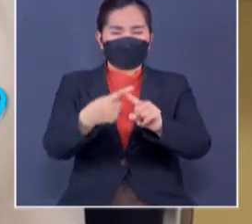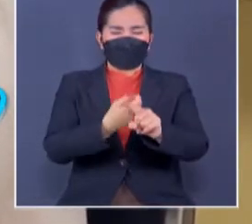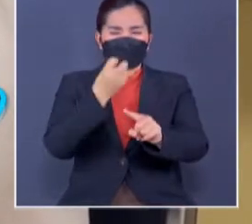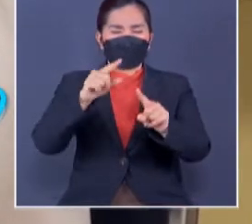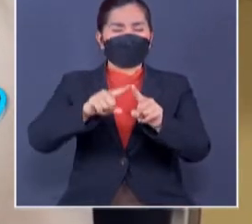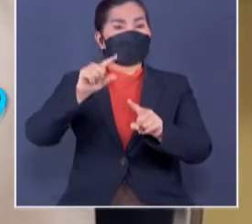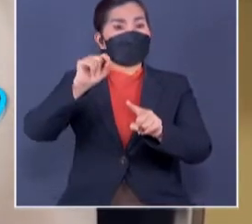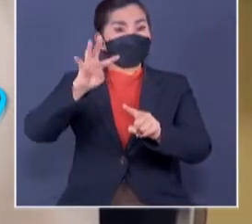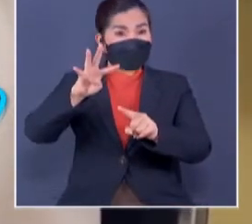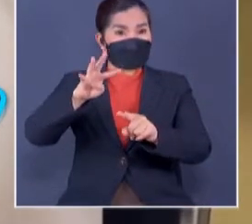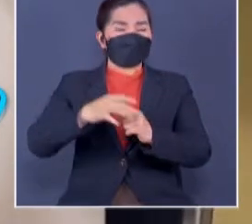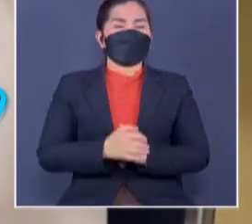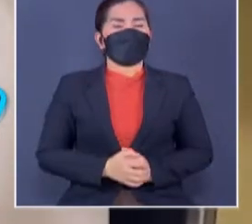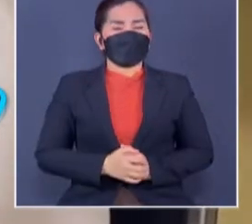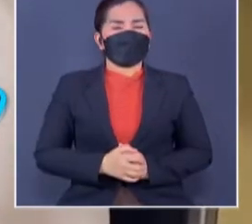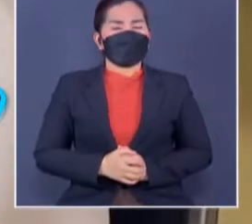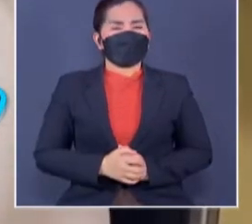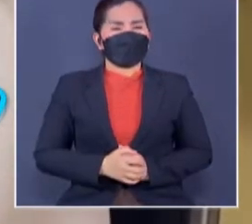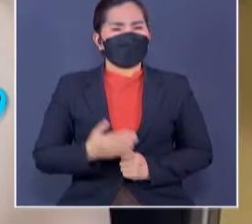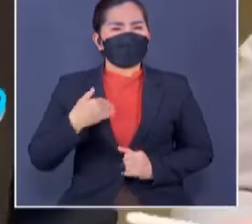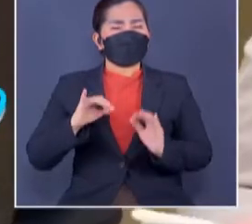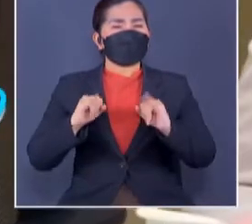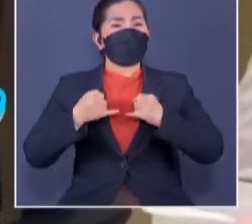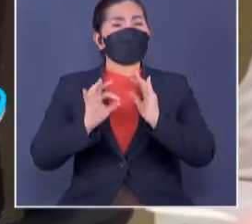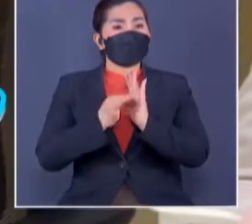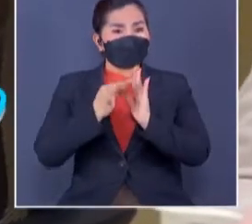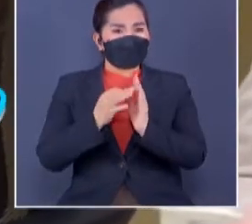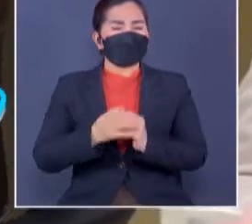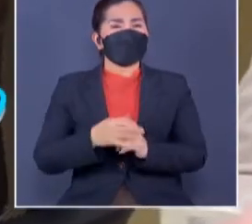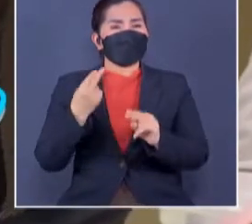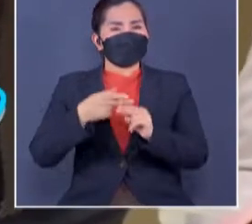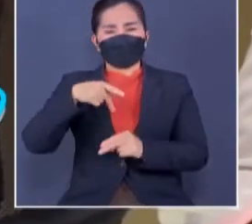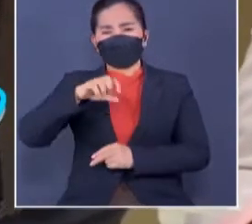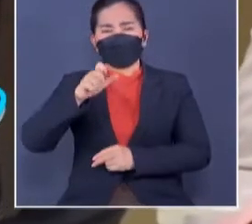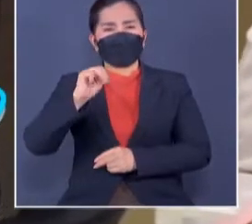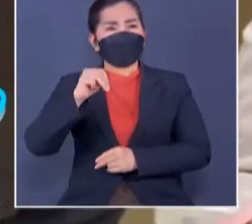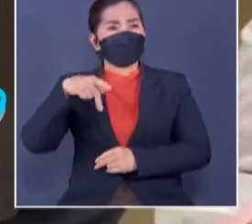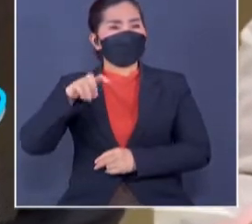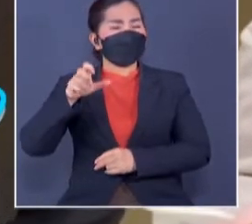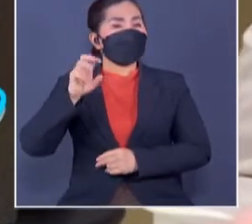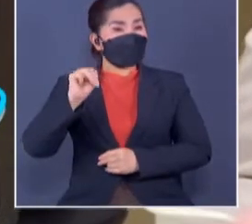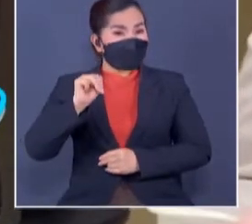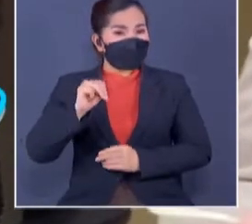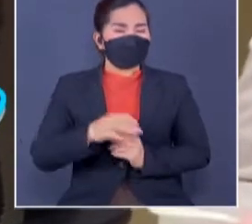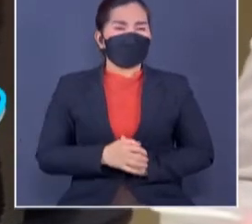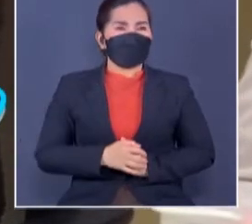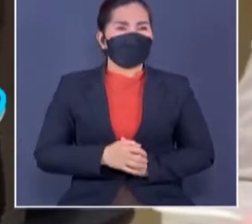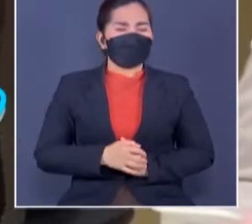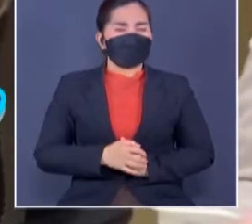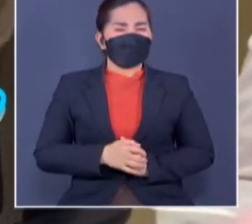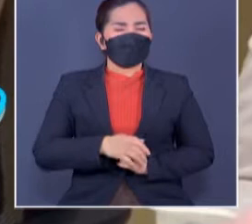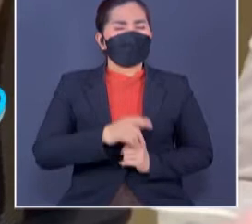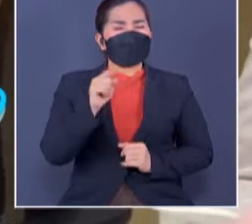คม2564ก็มีผู้ใช้ Facebook ที่ชื่อว่าพิมพิมเขียนเป็นภาษาอังกฤษนะคะ